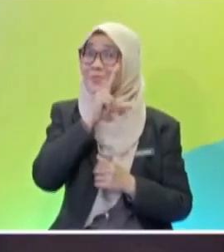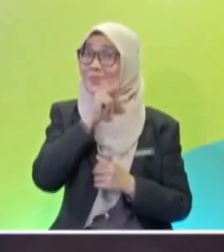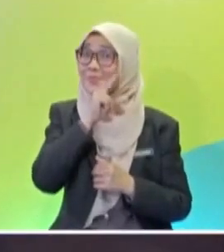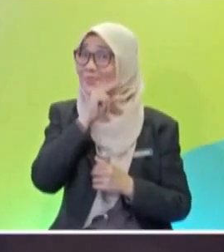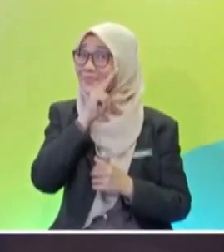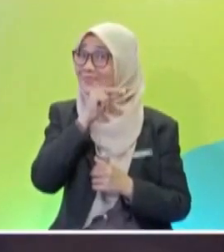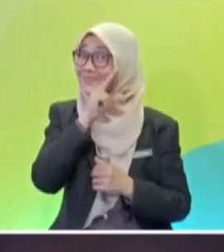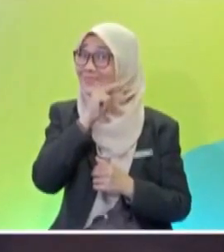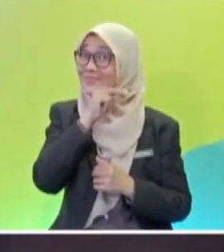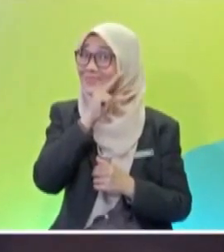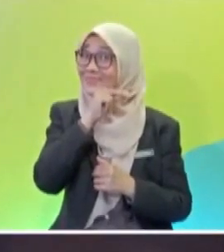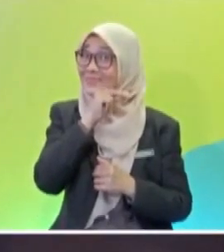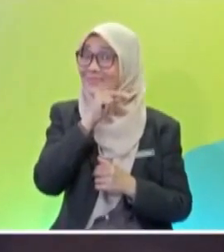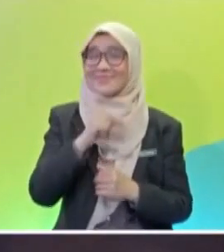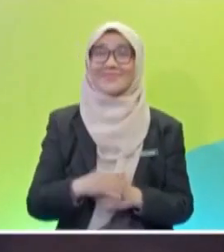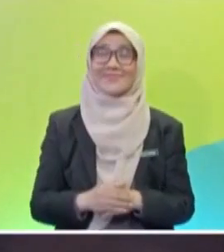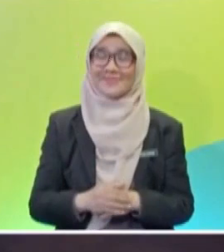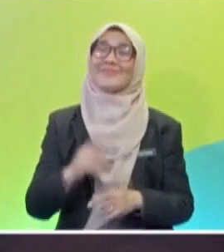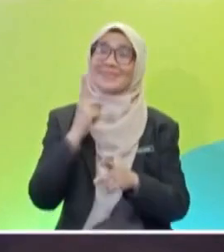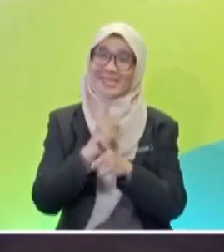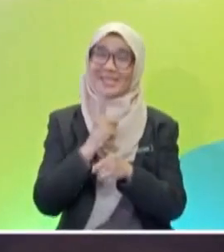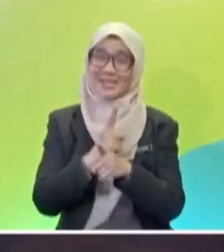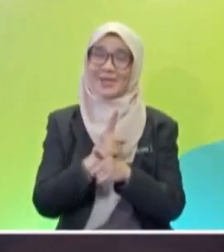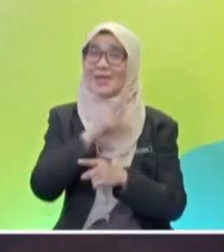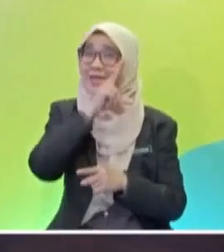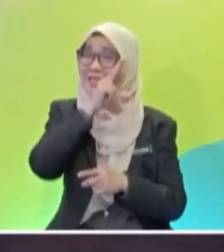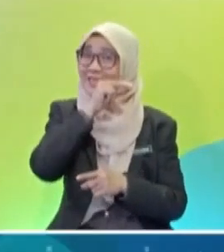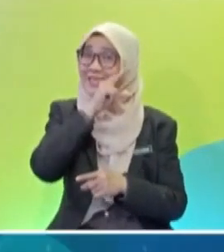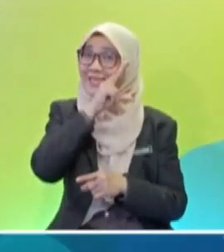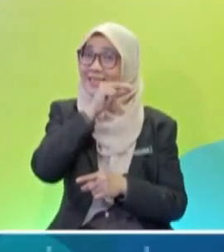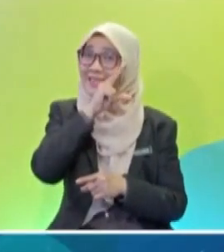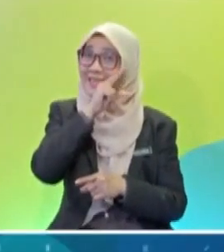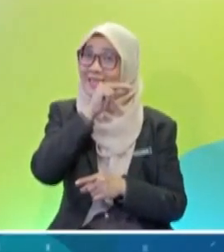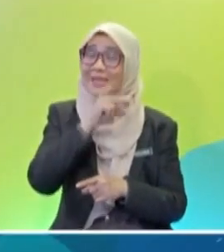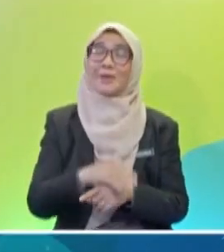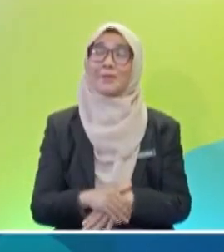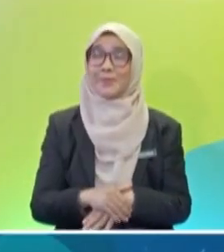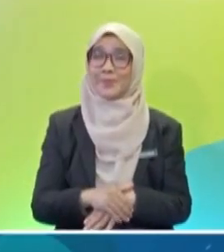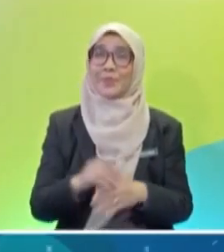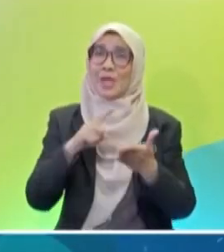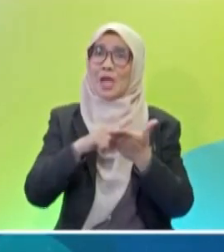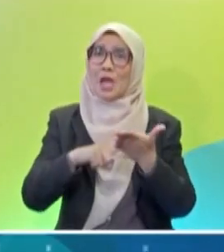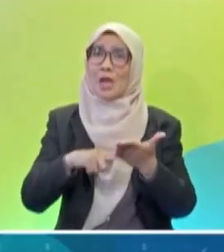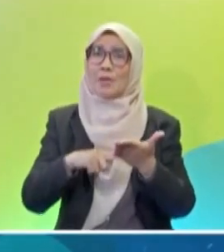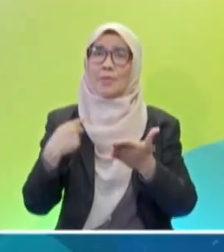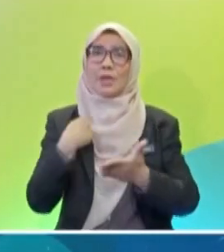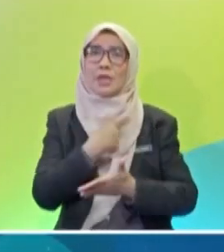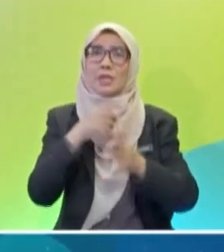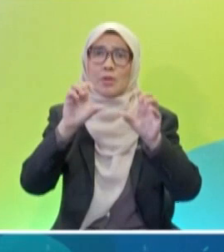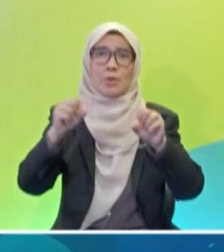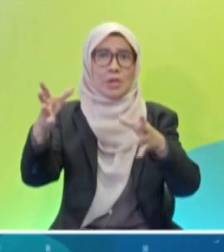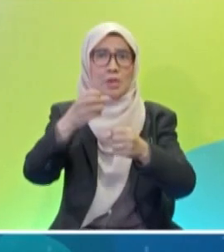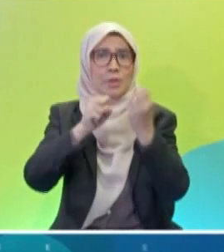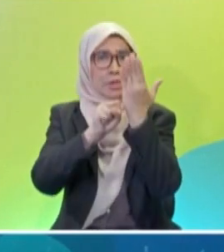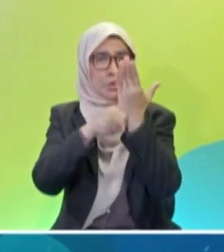Oke kita lihat itu Pas sekali bunyi itik Oke aku yang kita boleh dapat sumber makanan